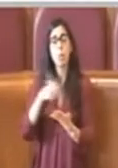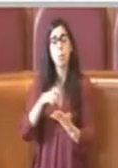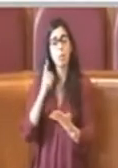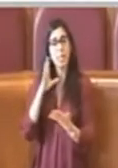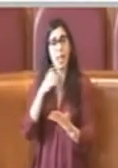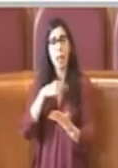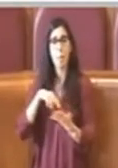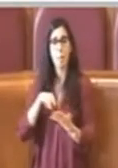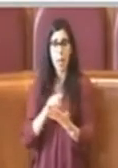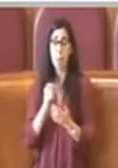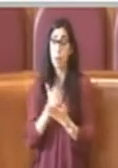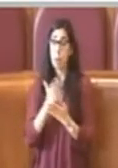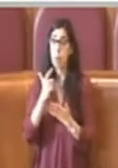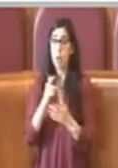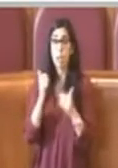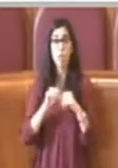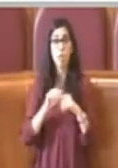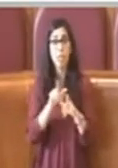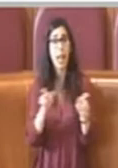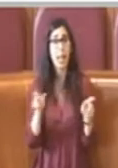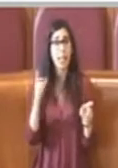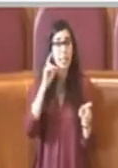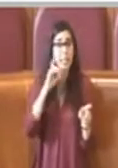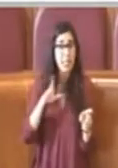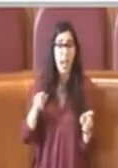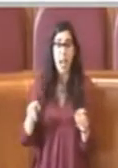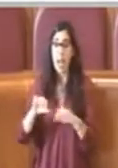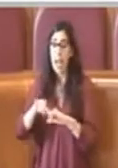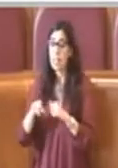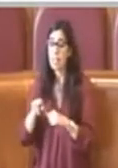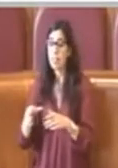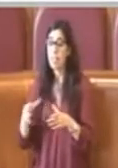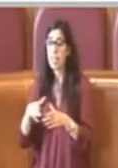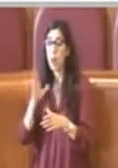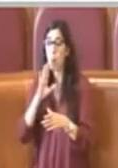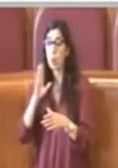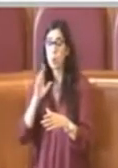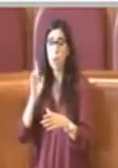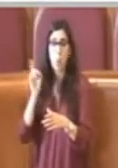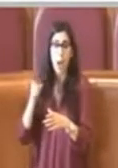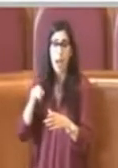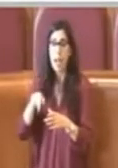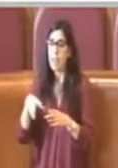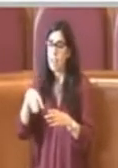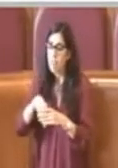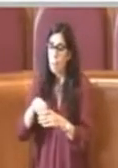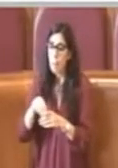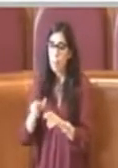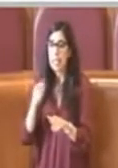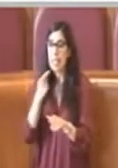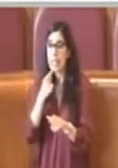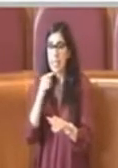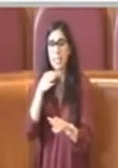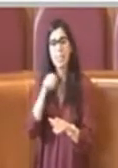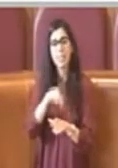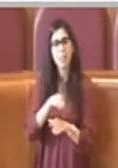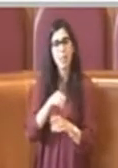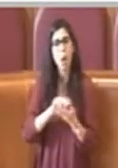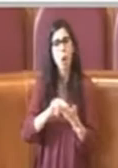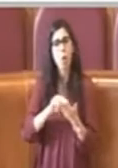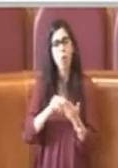cittadini quali sono le attività della consulta, chi ne fa parte, eccetera. Quindi verranno pubblicate una serie di informazioni chiaramente